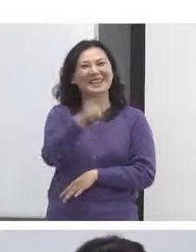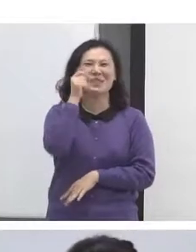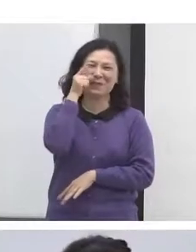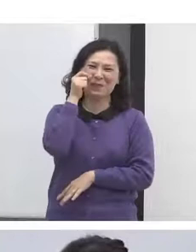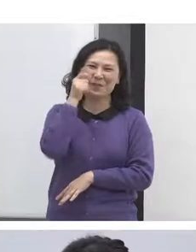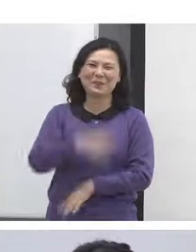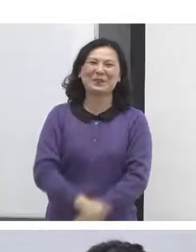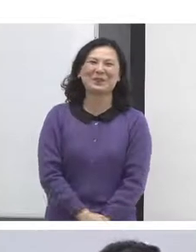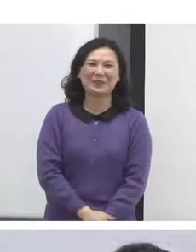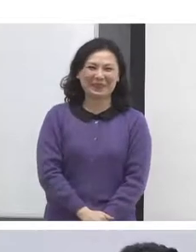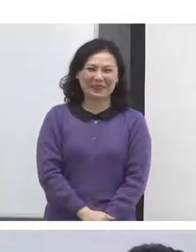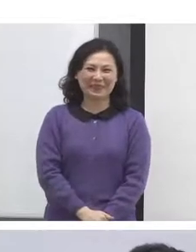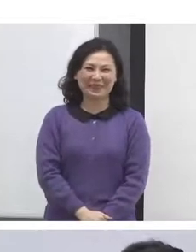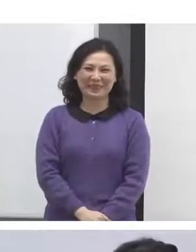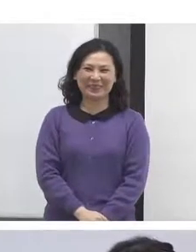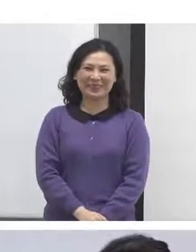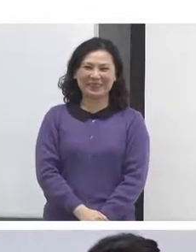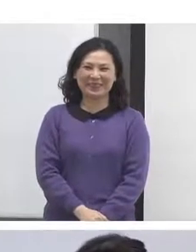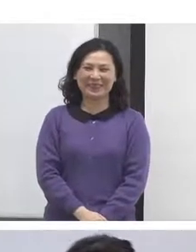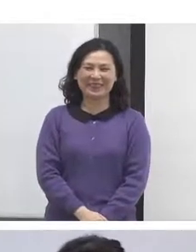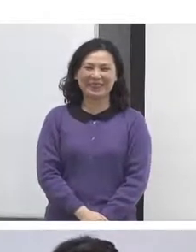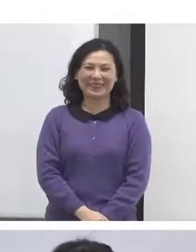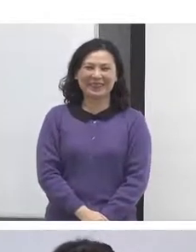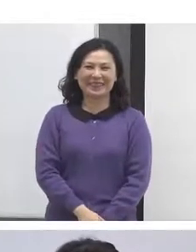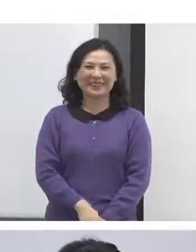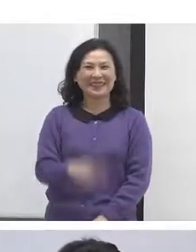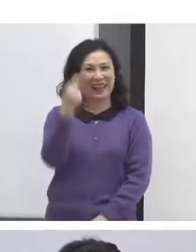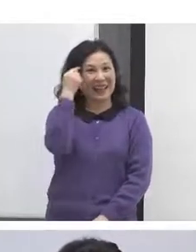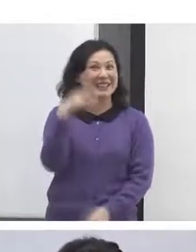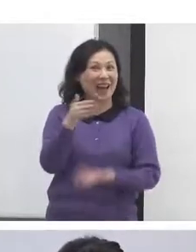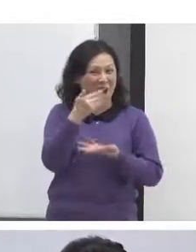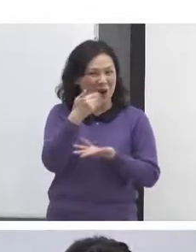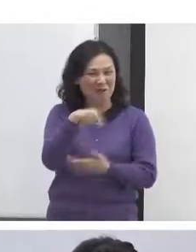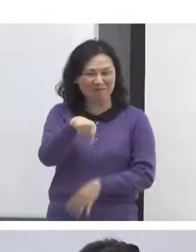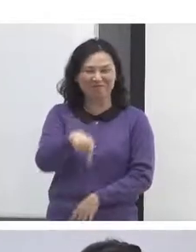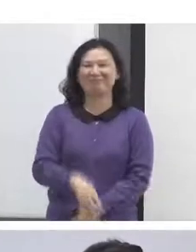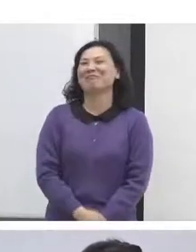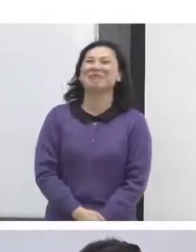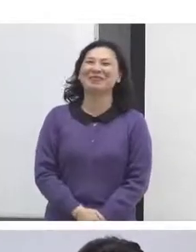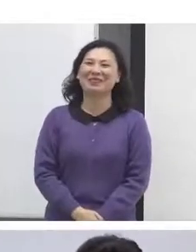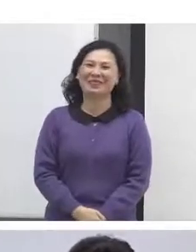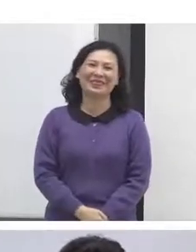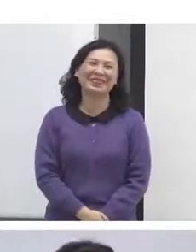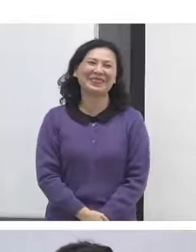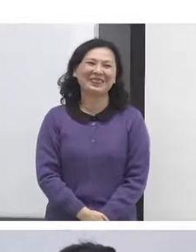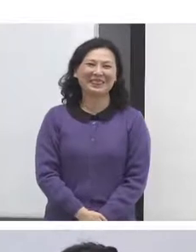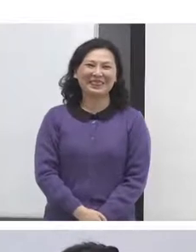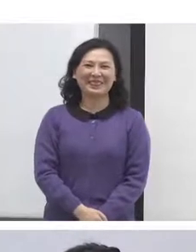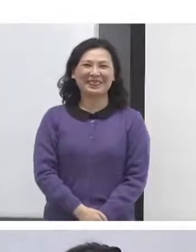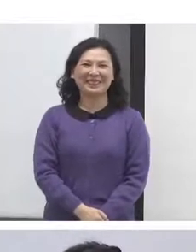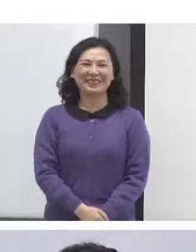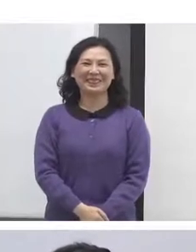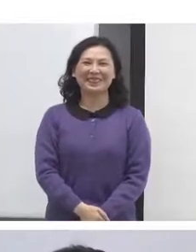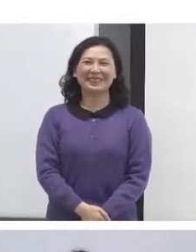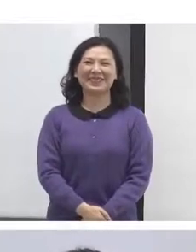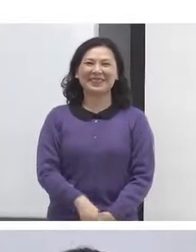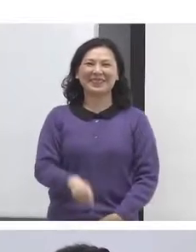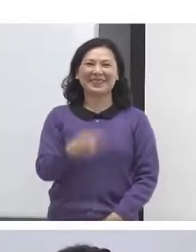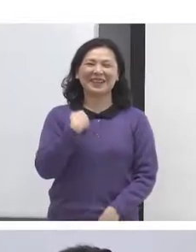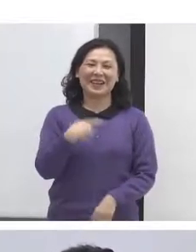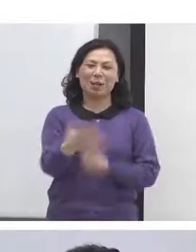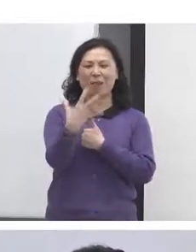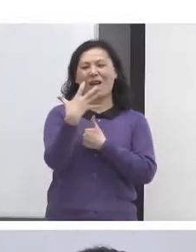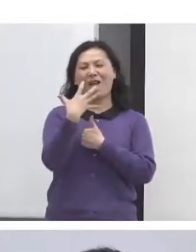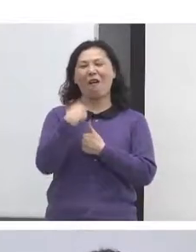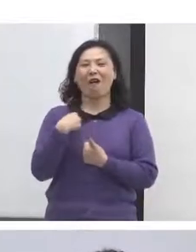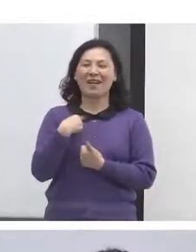为对，因为想吃饭，谁不是举手这样子？但是伊莎贝就逼着我一定要